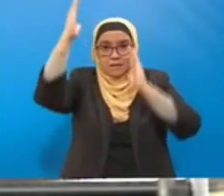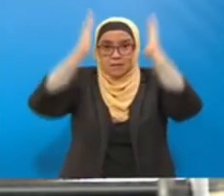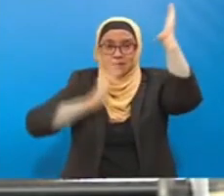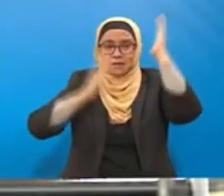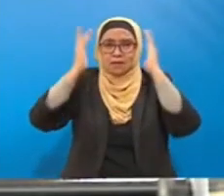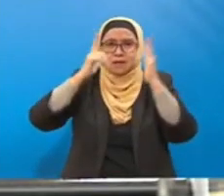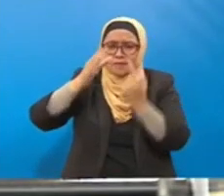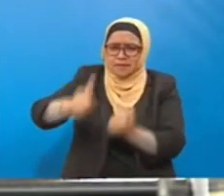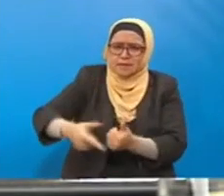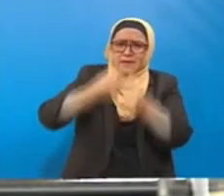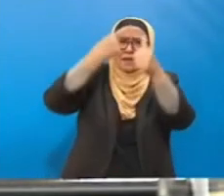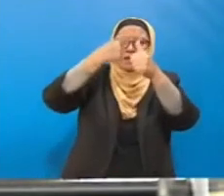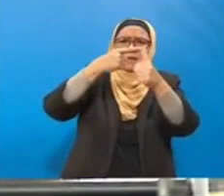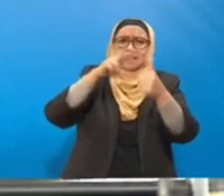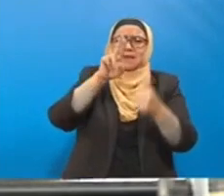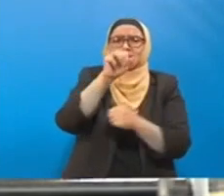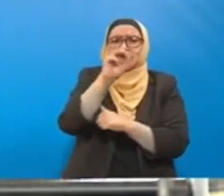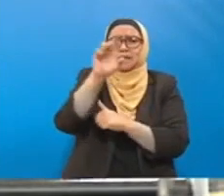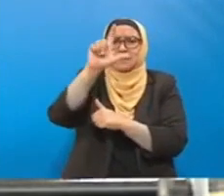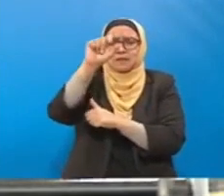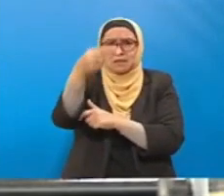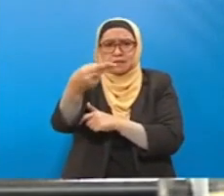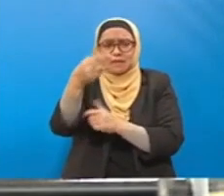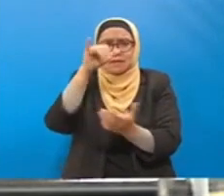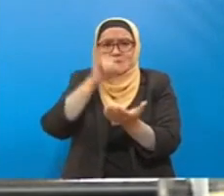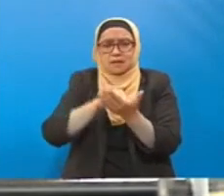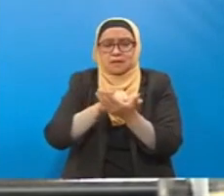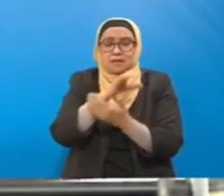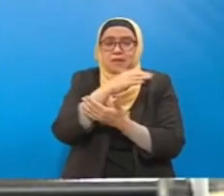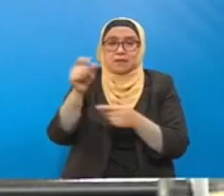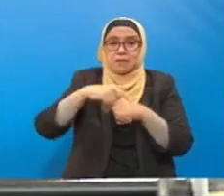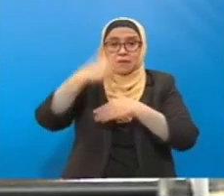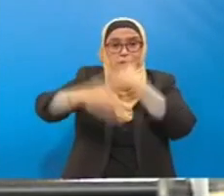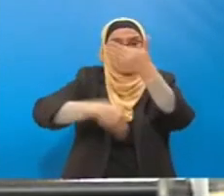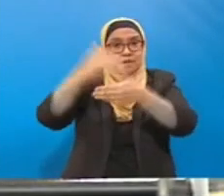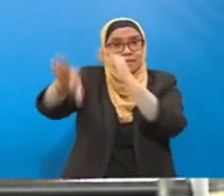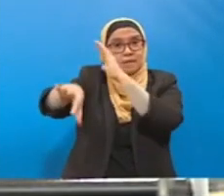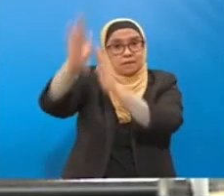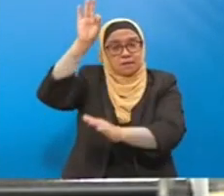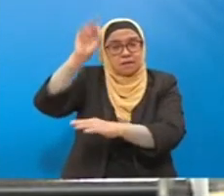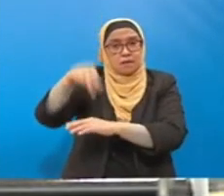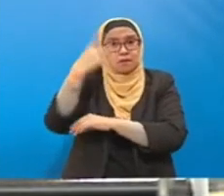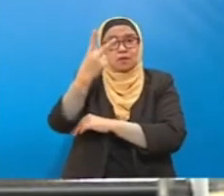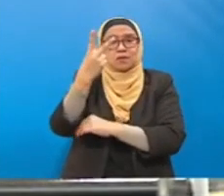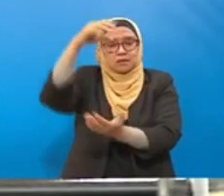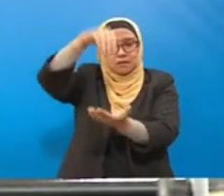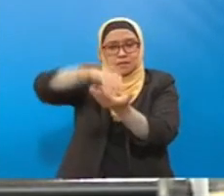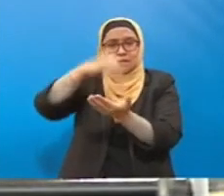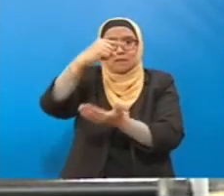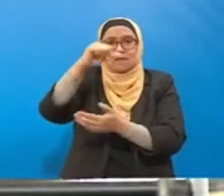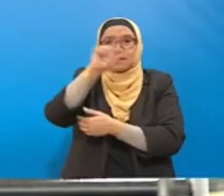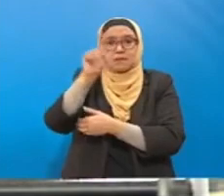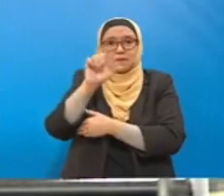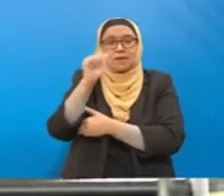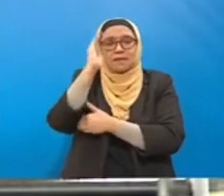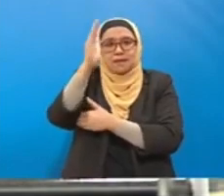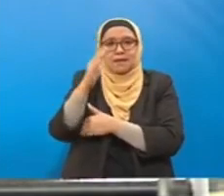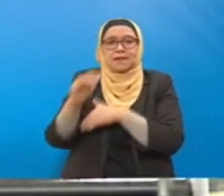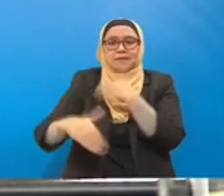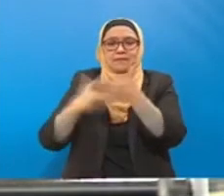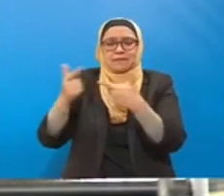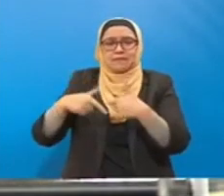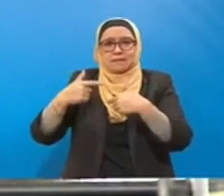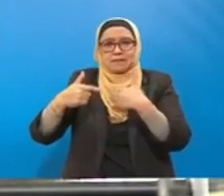penilaian t proses pelantikan konsul kehormatan kedua meskipun Lady Gaga juga akan diselesaikan dalam